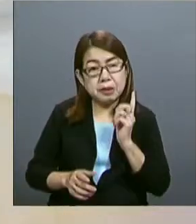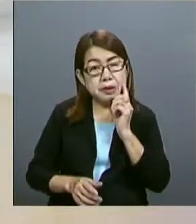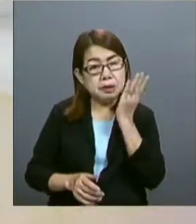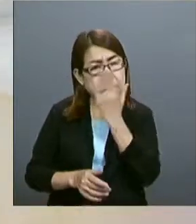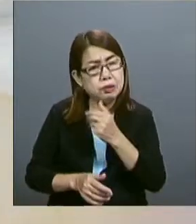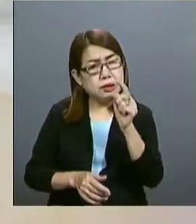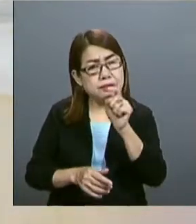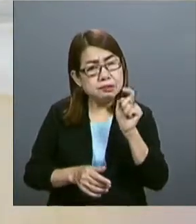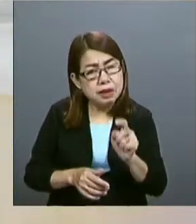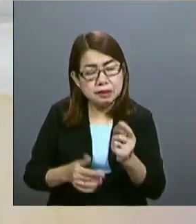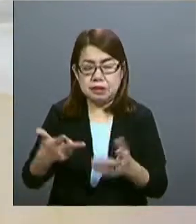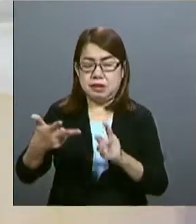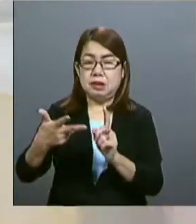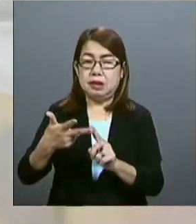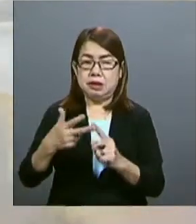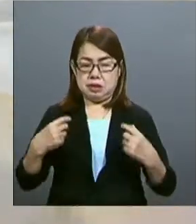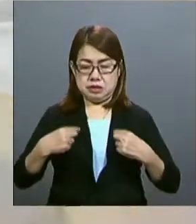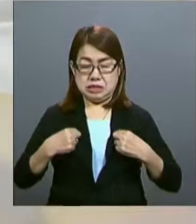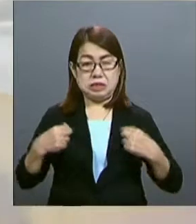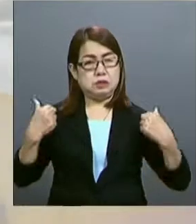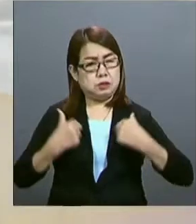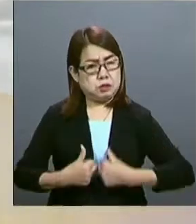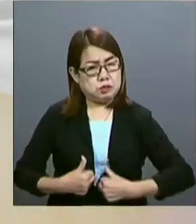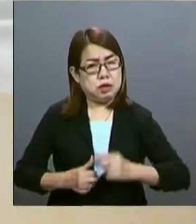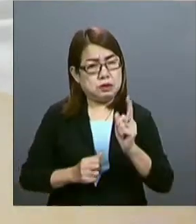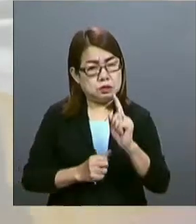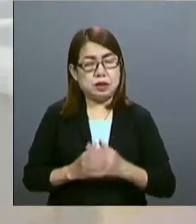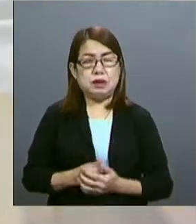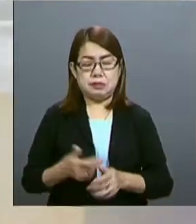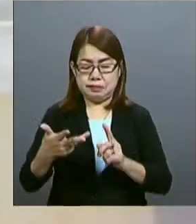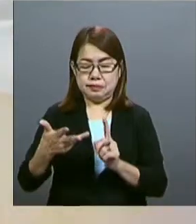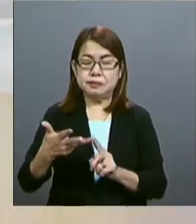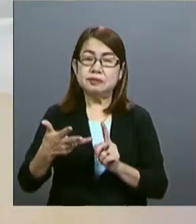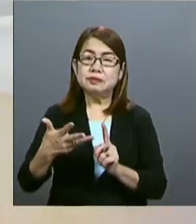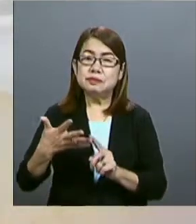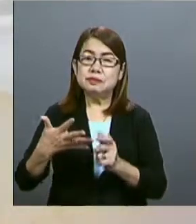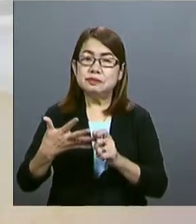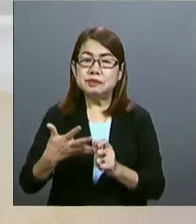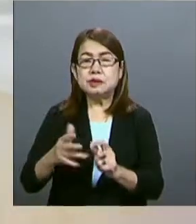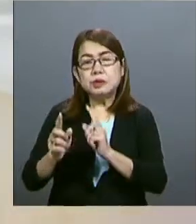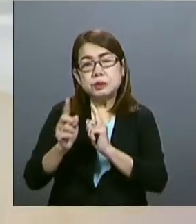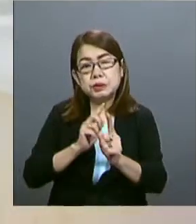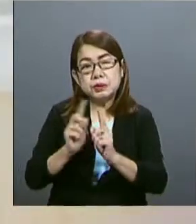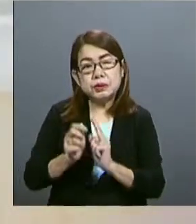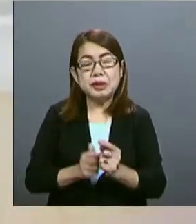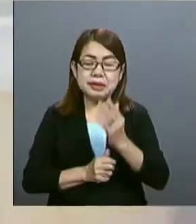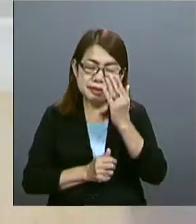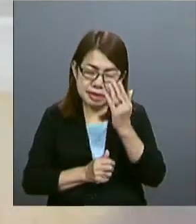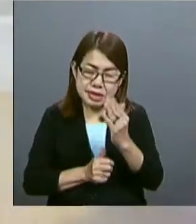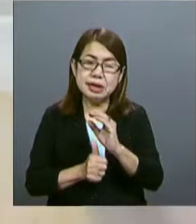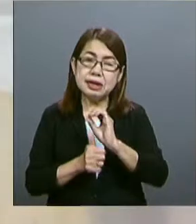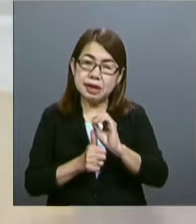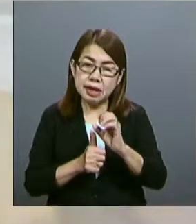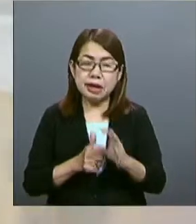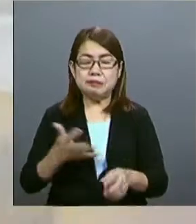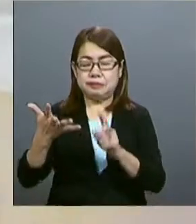รวมไปถึงเรื่องของการแต่งกายและก็ในเรื่องของทักษะการแนะนำตัวและก็รว